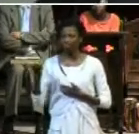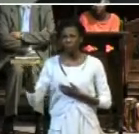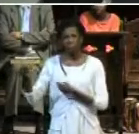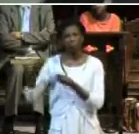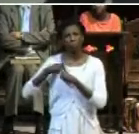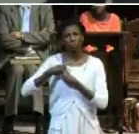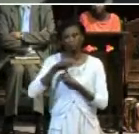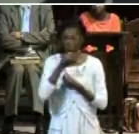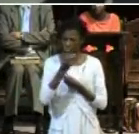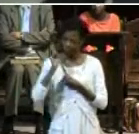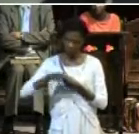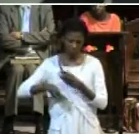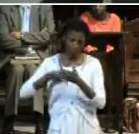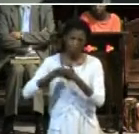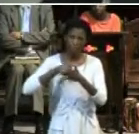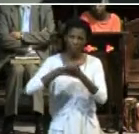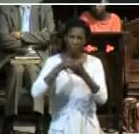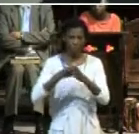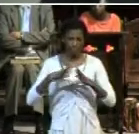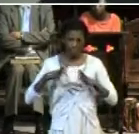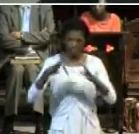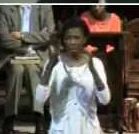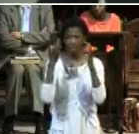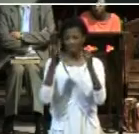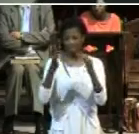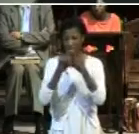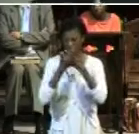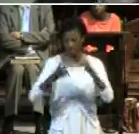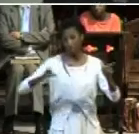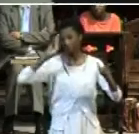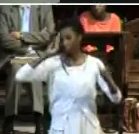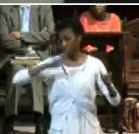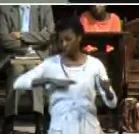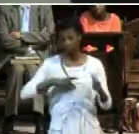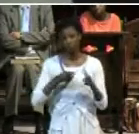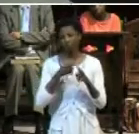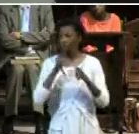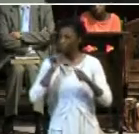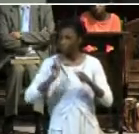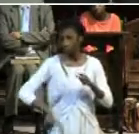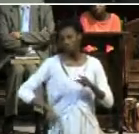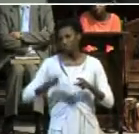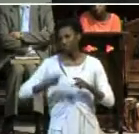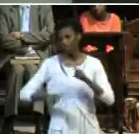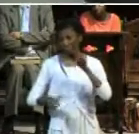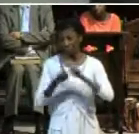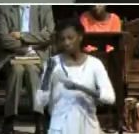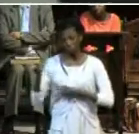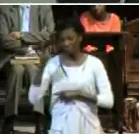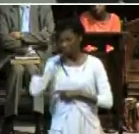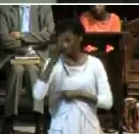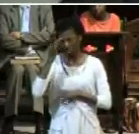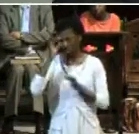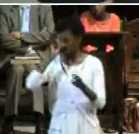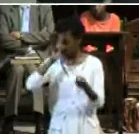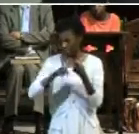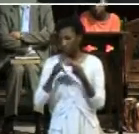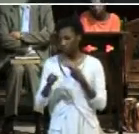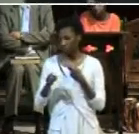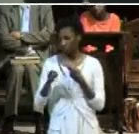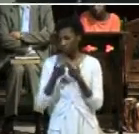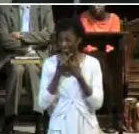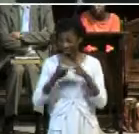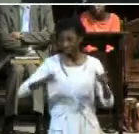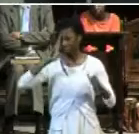continuer, à poursuivre dans la liberté religieuse. Encore une fois, c'est quelque chose qui le préoccupe, sachez-le, et qui nous